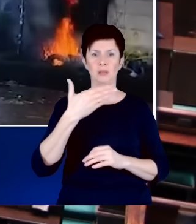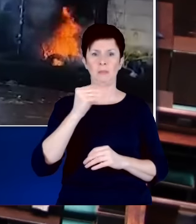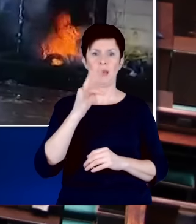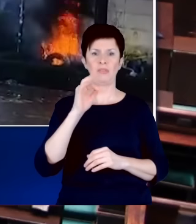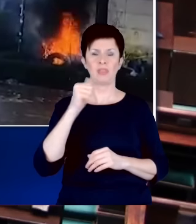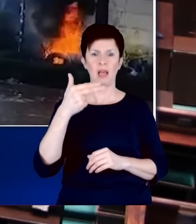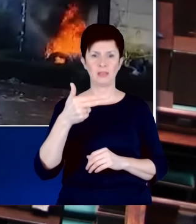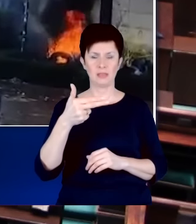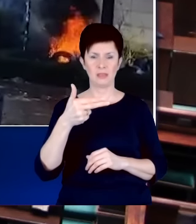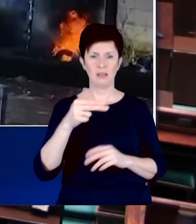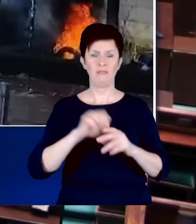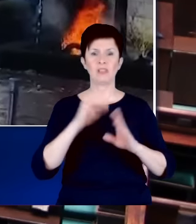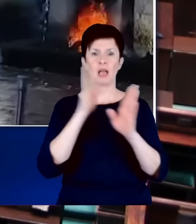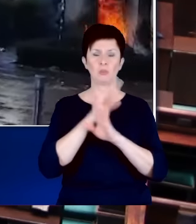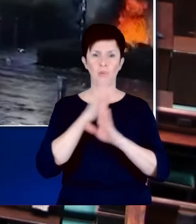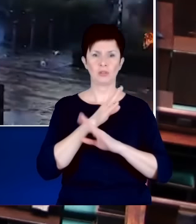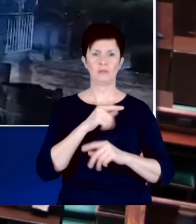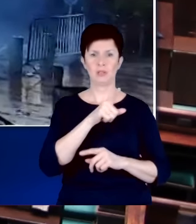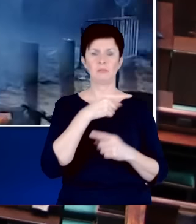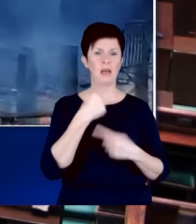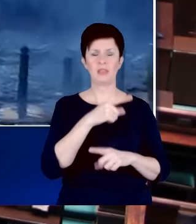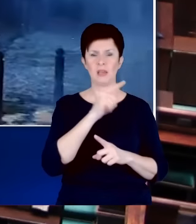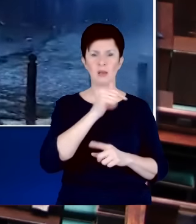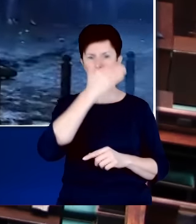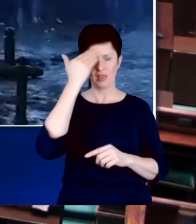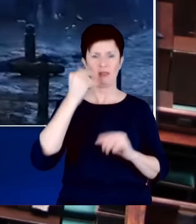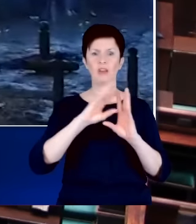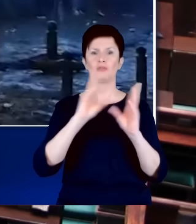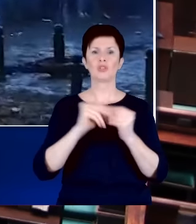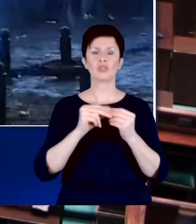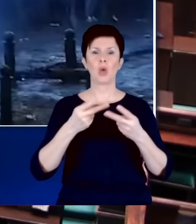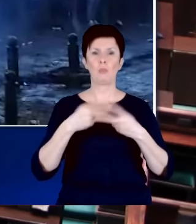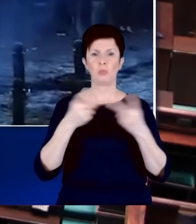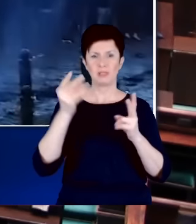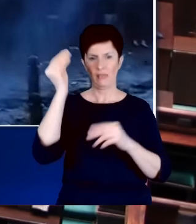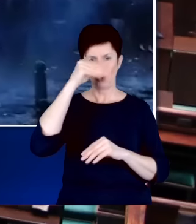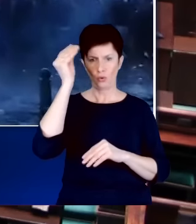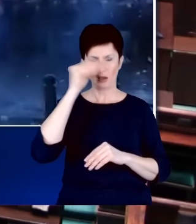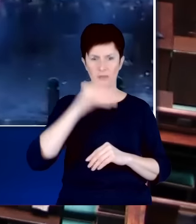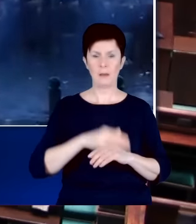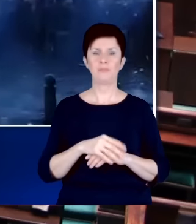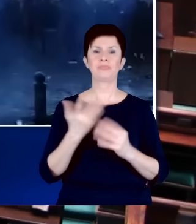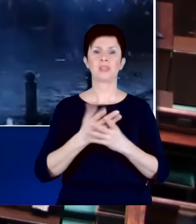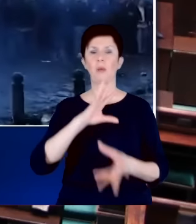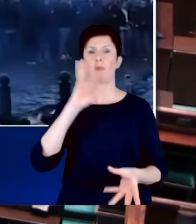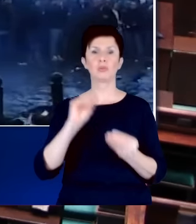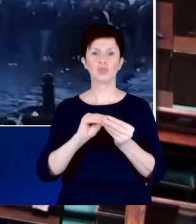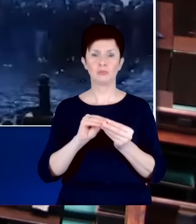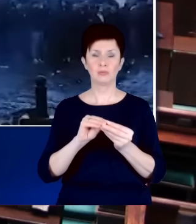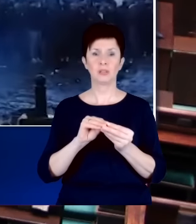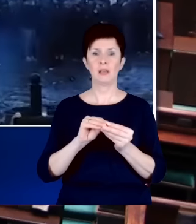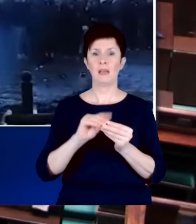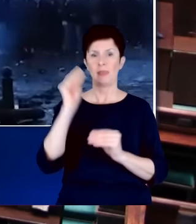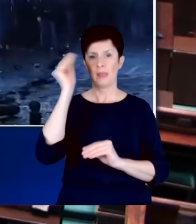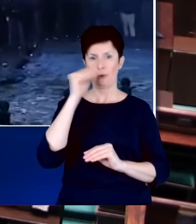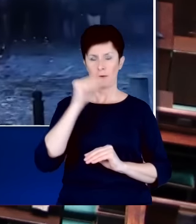atmosferze. I chyba nie zapoznał się z tymi wszystkimi publikacjami naukowymi, konsensusem naukowym, który jest, I pan się może, panie pośle,